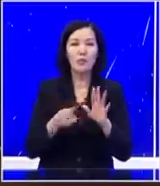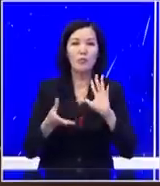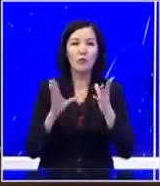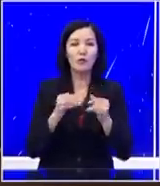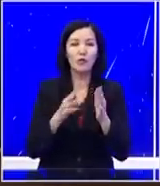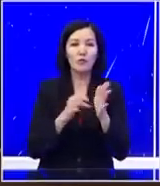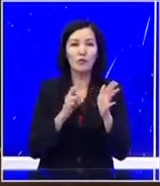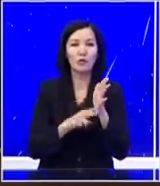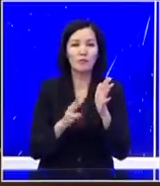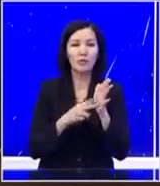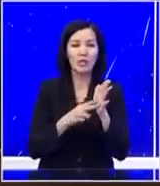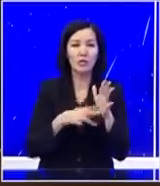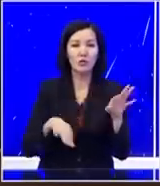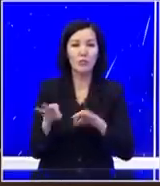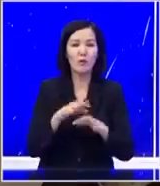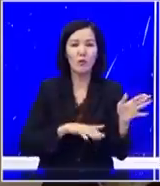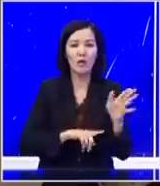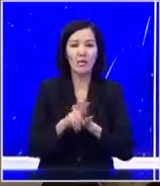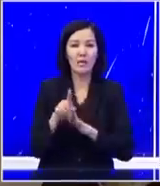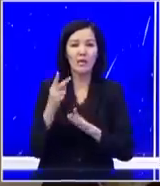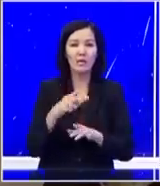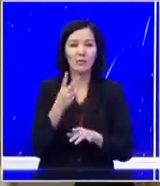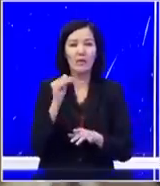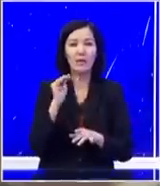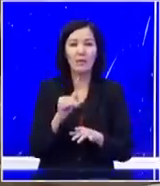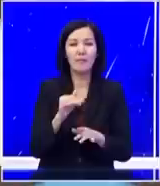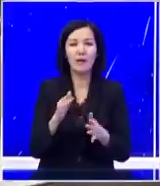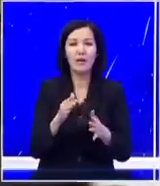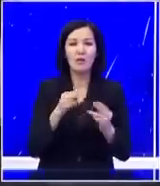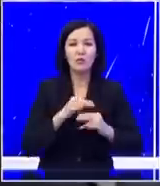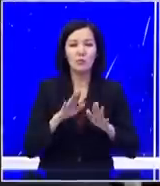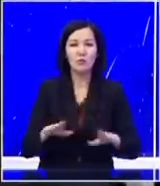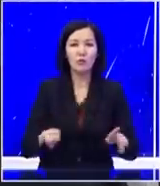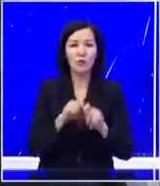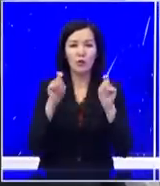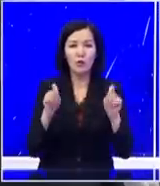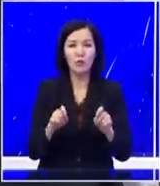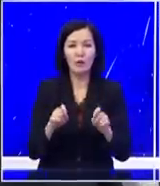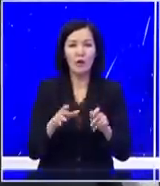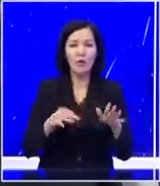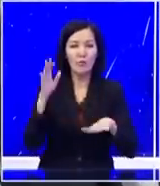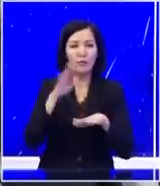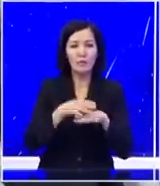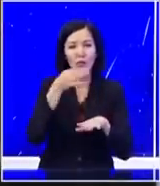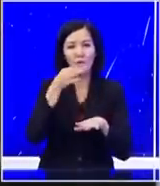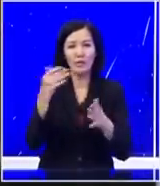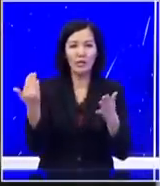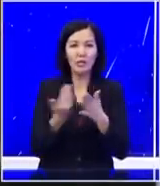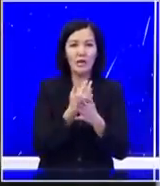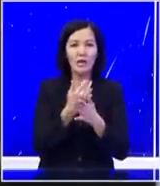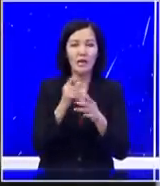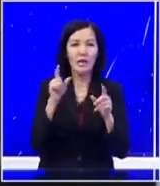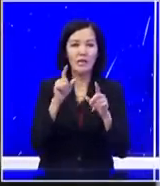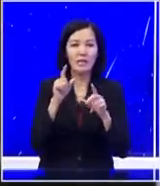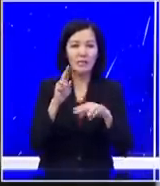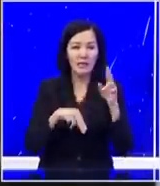бойынша 977 жоба қолға алынған, 22 000-нан аса жұмыс орны құрылмақ. Аймақ басшысы жауаптыларға жаңа бой көтерер